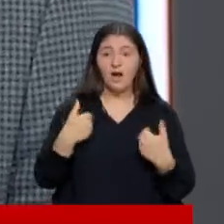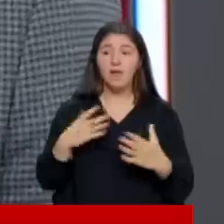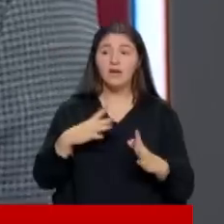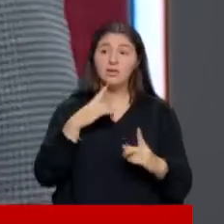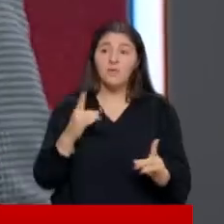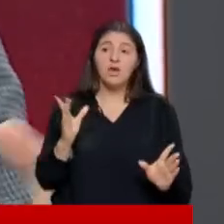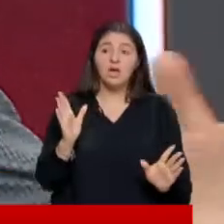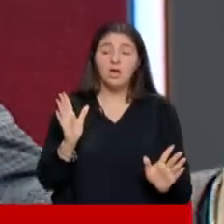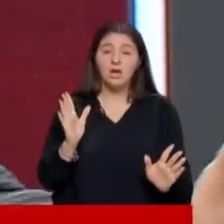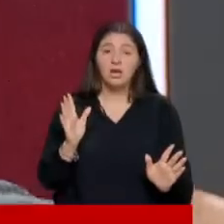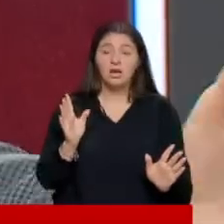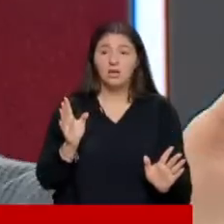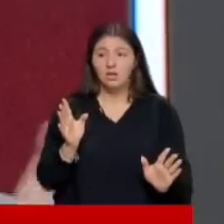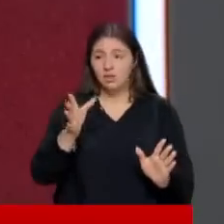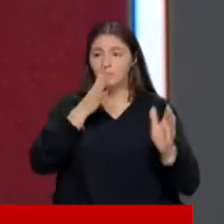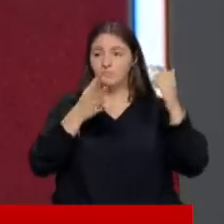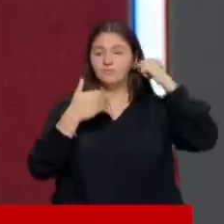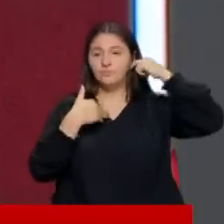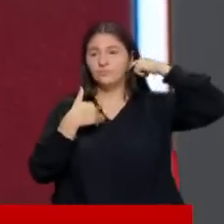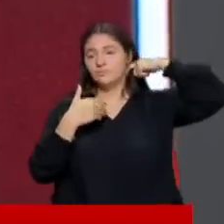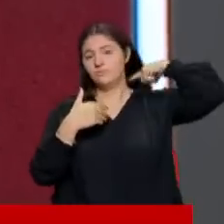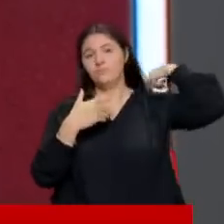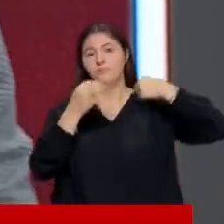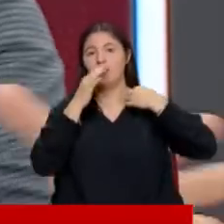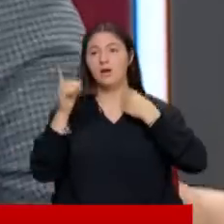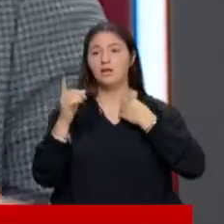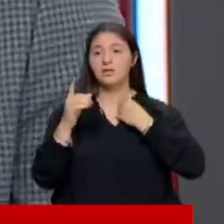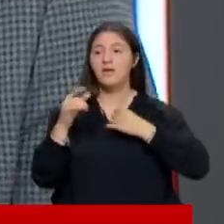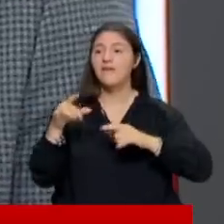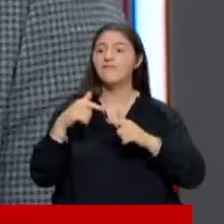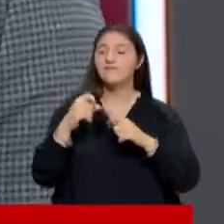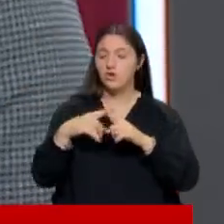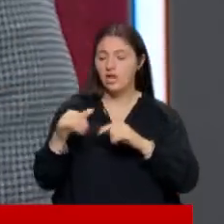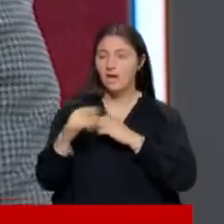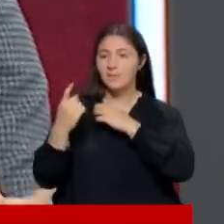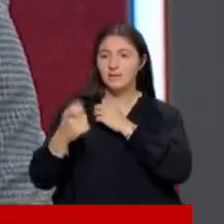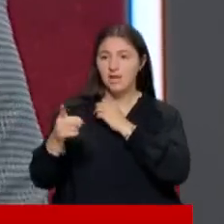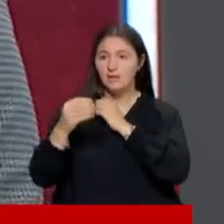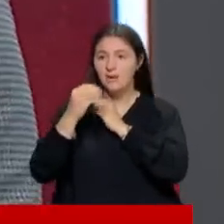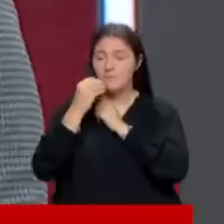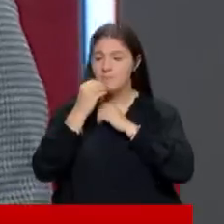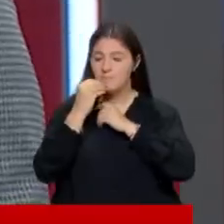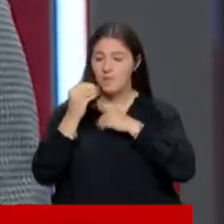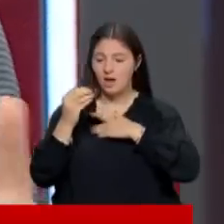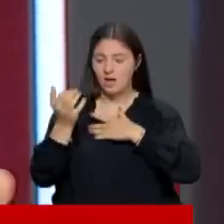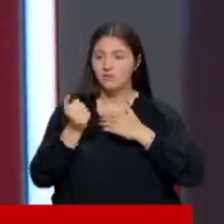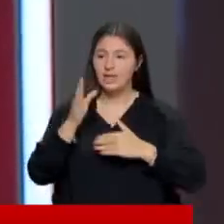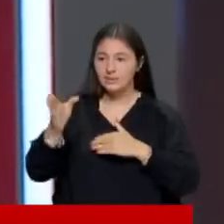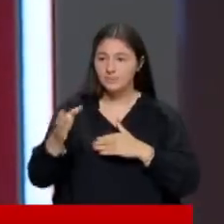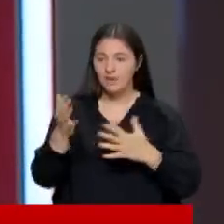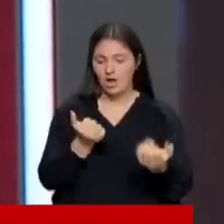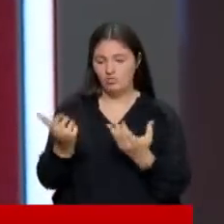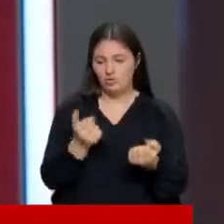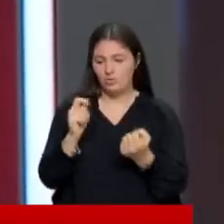durum var yani biliyorsun Bizim şeyde de Ankara'da fox'a yakın bir yerde markete gittim alışveriş